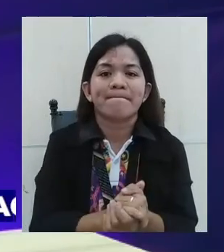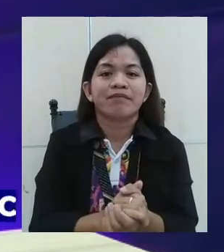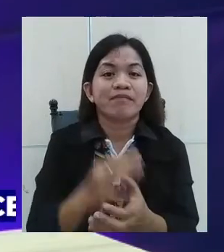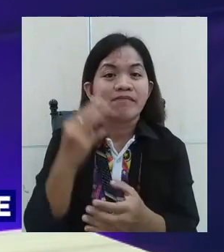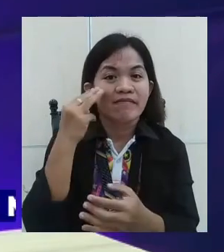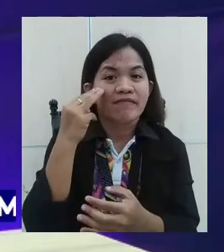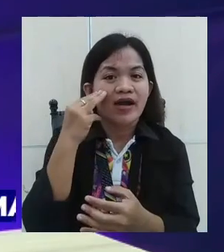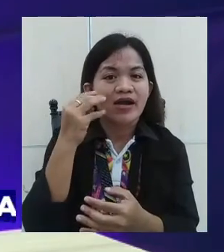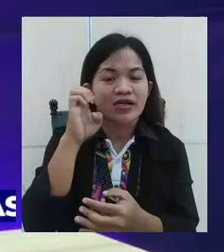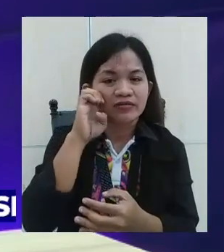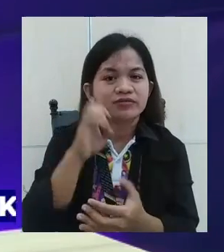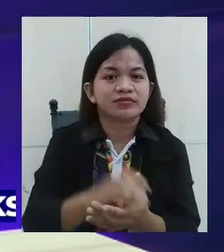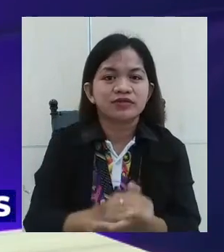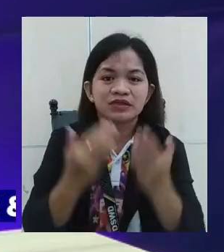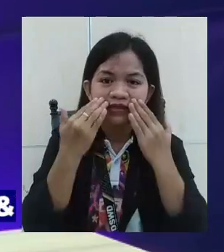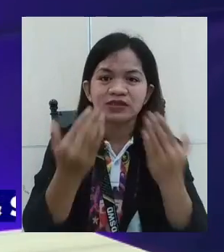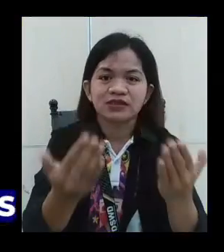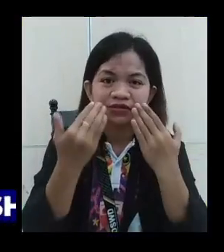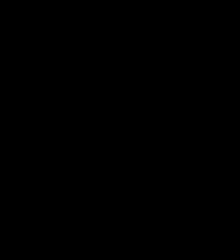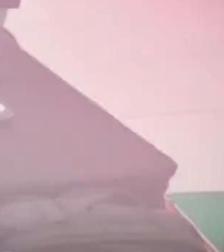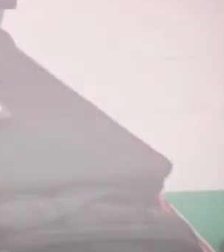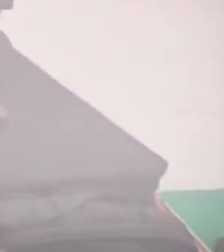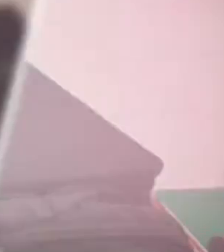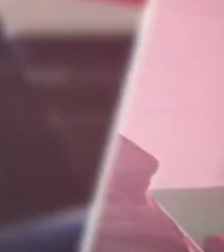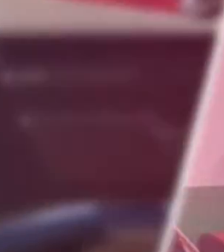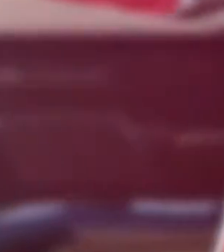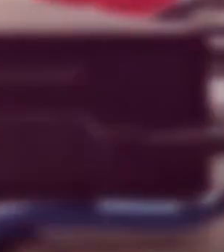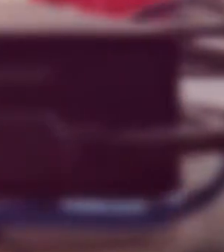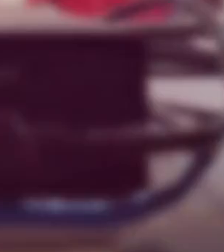Muchísimas gracias y tiene cuidado a ustedes.